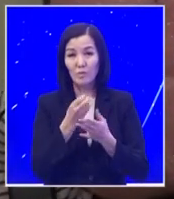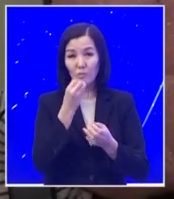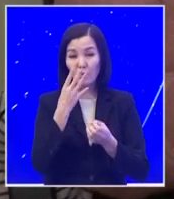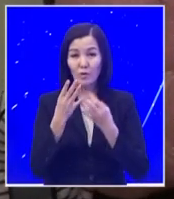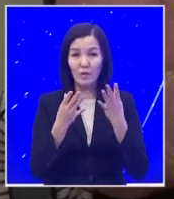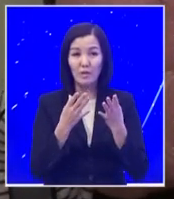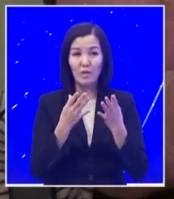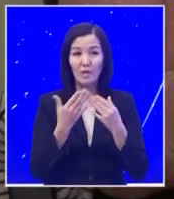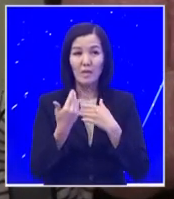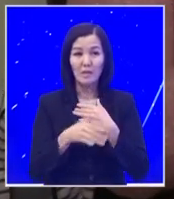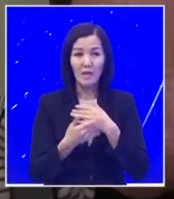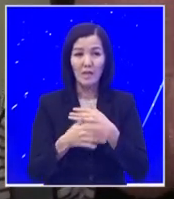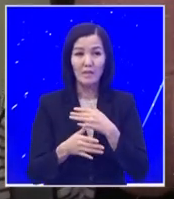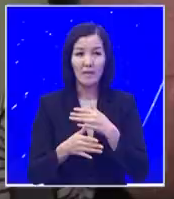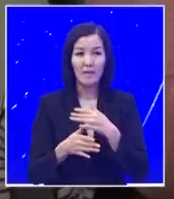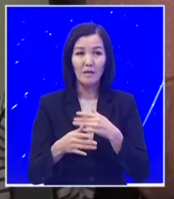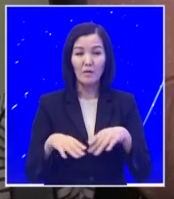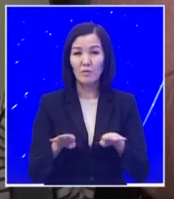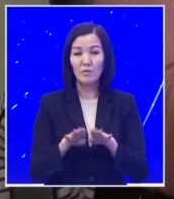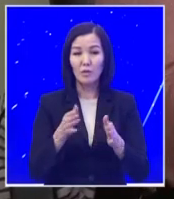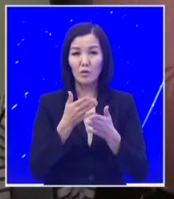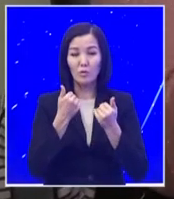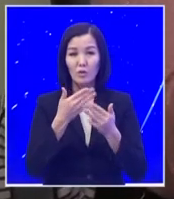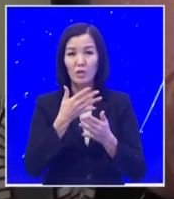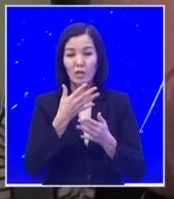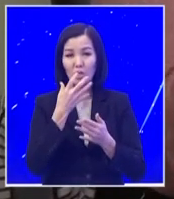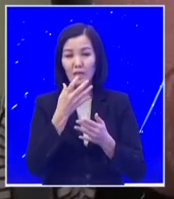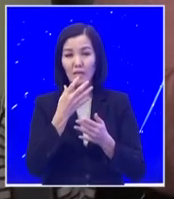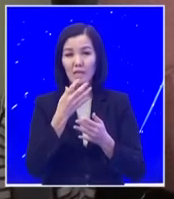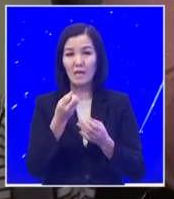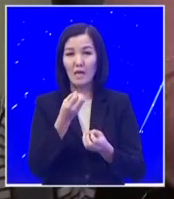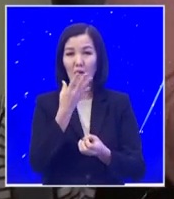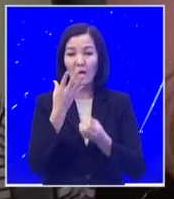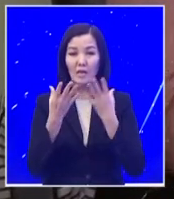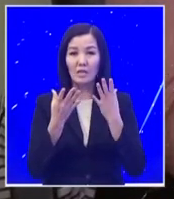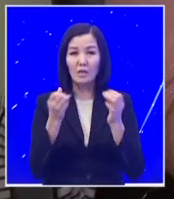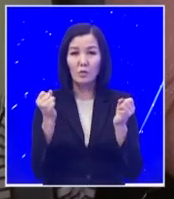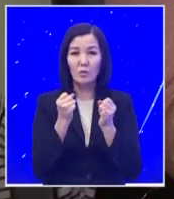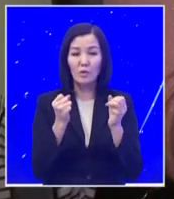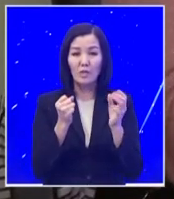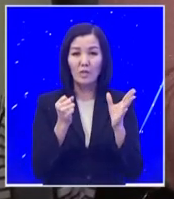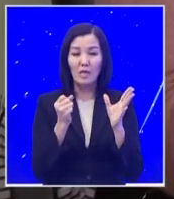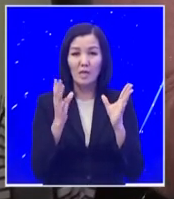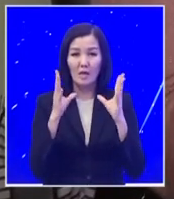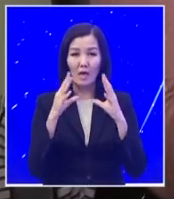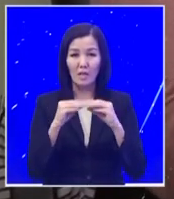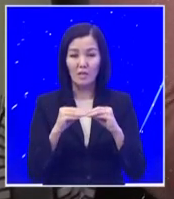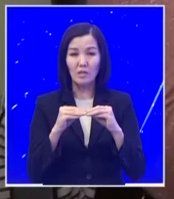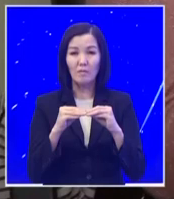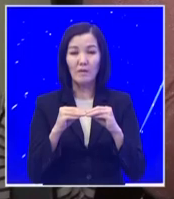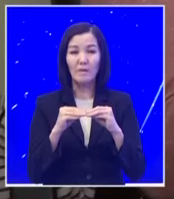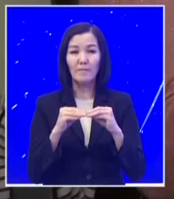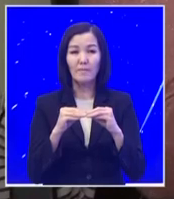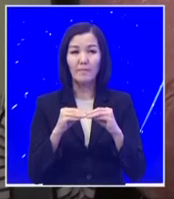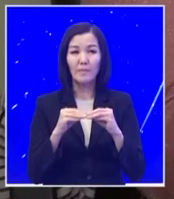қазір далада осында іштеңе жоқ. Жылы кезде ол ашылады, аяз кезде ол жабылады. Солай